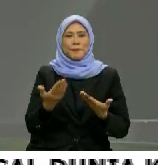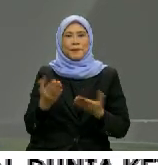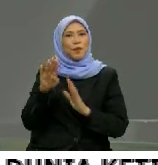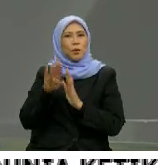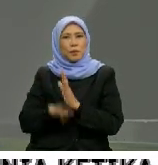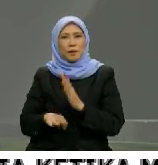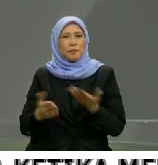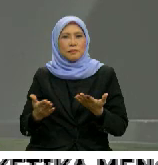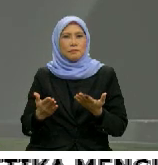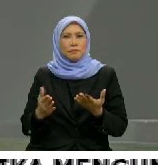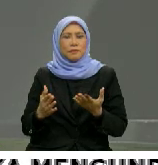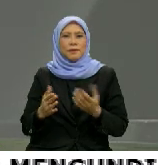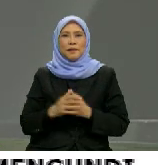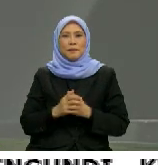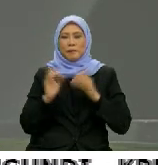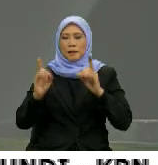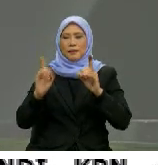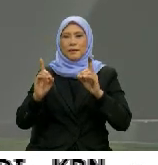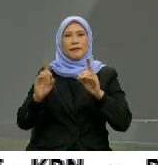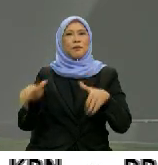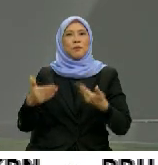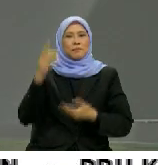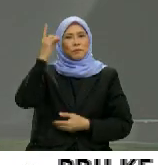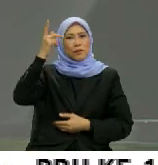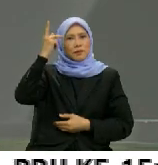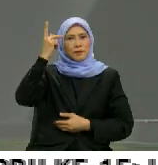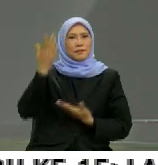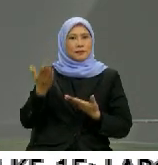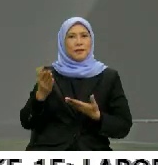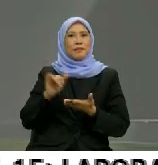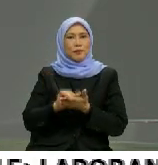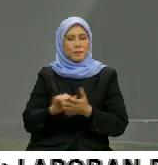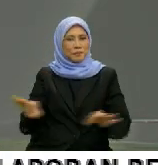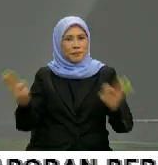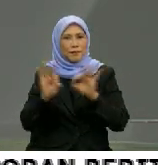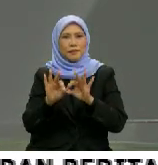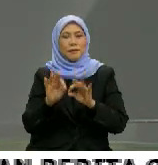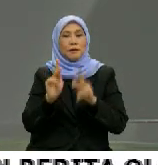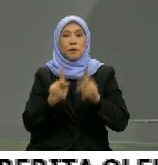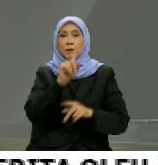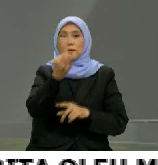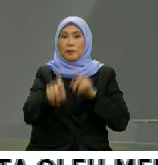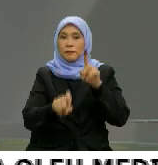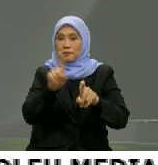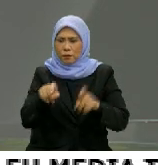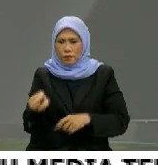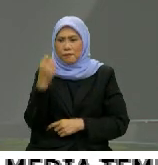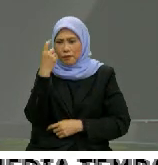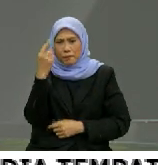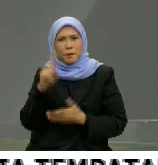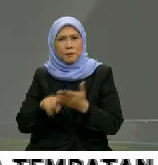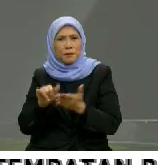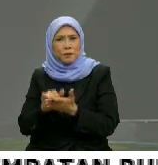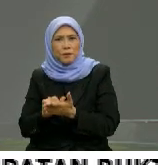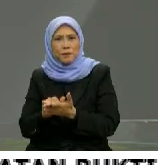kurang sikit. One of kelompangan pendidikan kita adalah pendidikan politik. So itu adalah antara bendanya. Kalau kita tanya secara rambang pun, faham tak